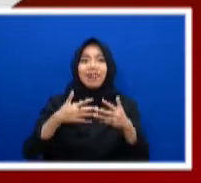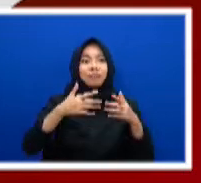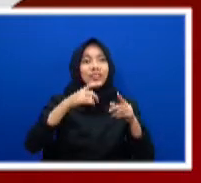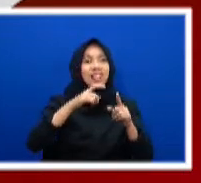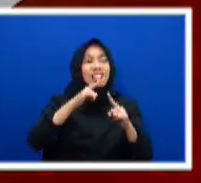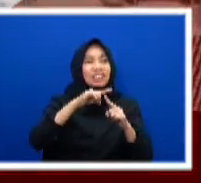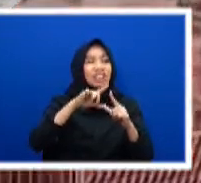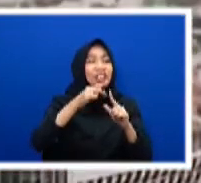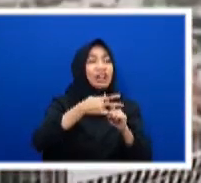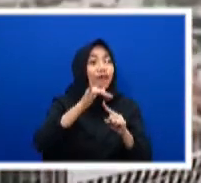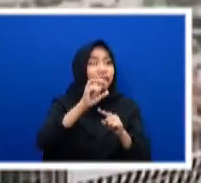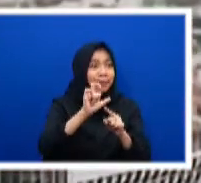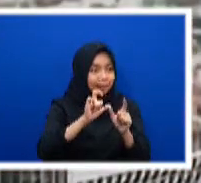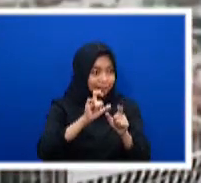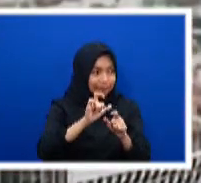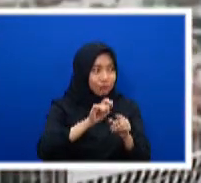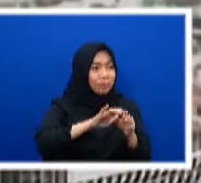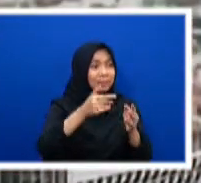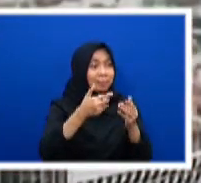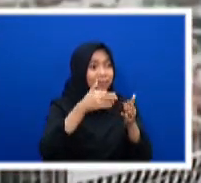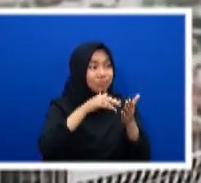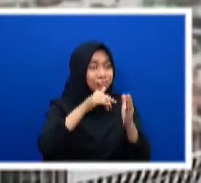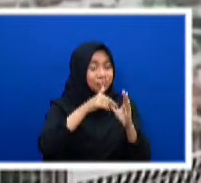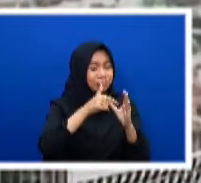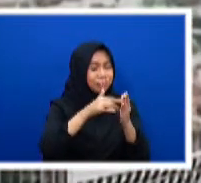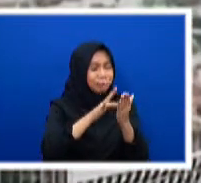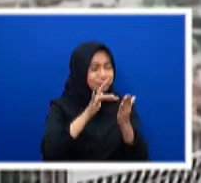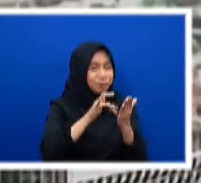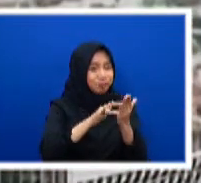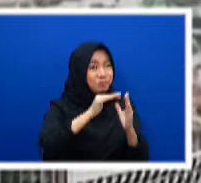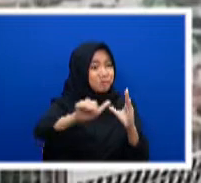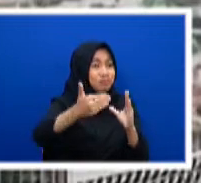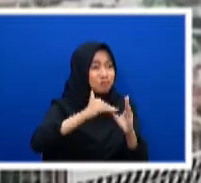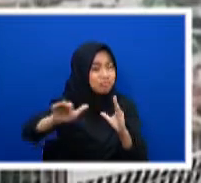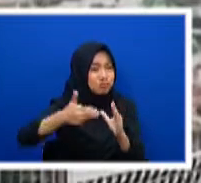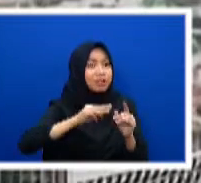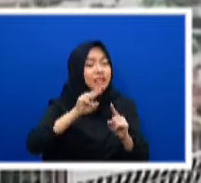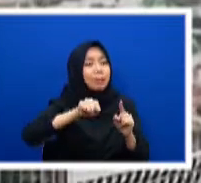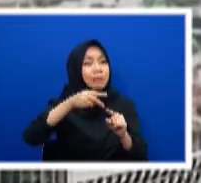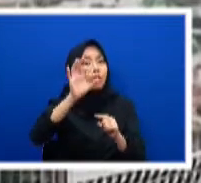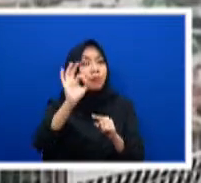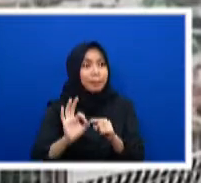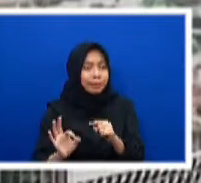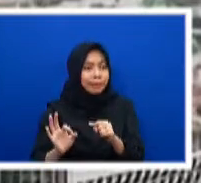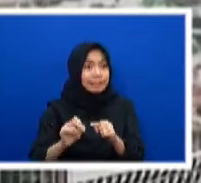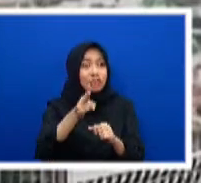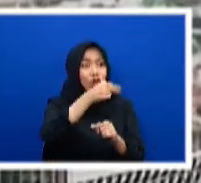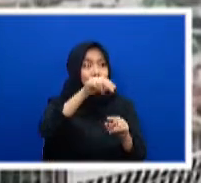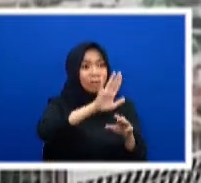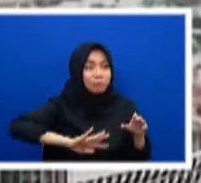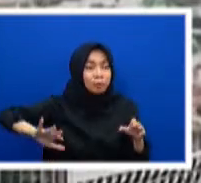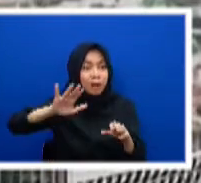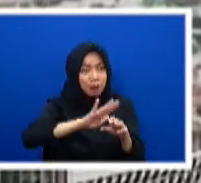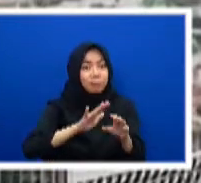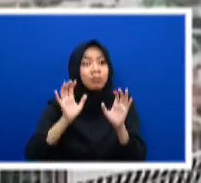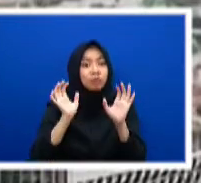sekitar 14%. Okay. Jadi cuma untuk international traffic, pertumbuhannya itu nggak cuma karena Nataru, tapi karena